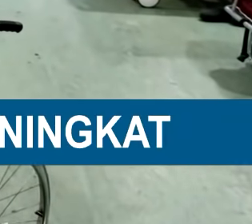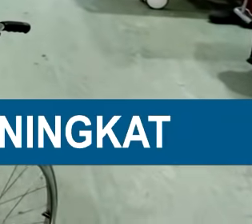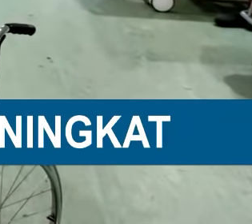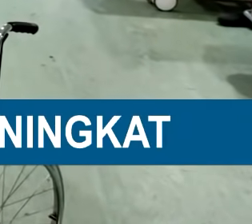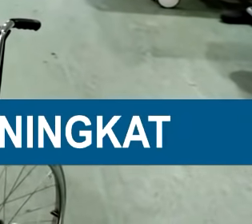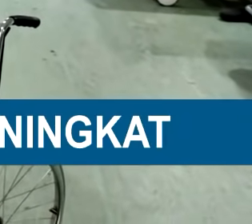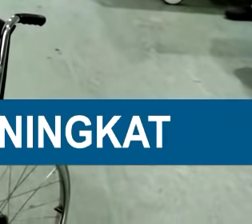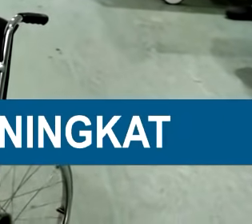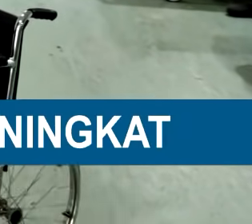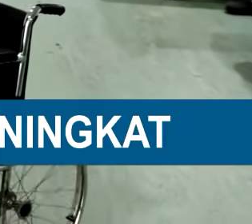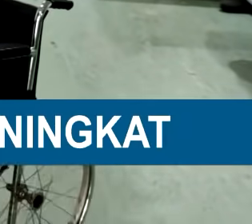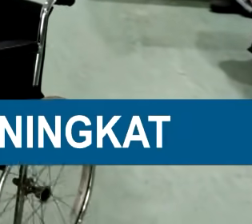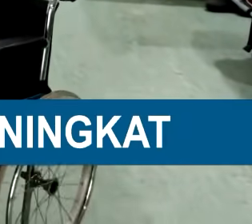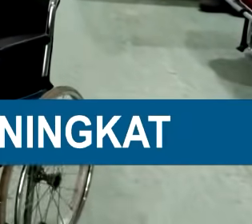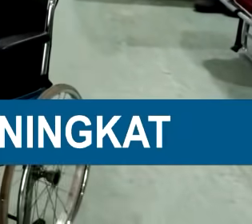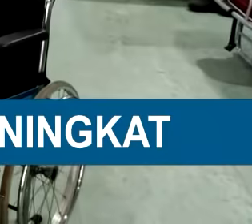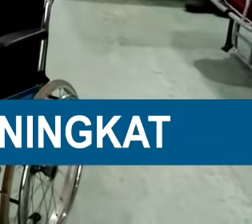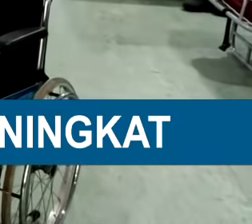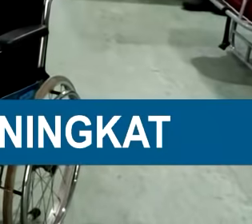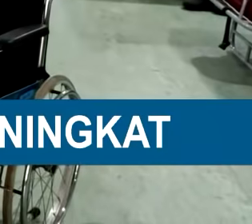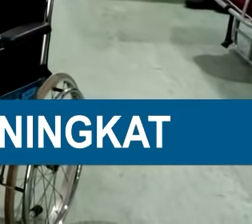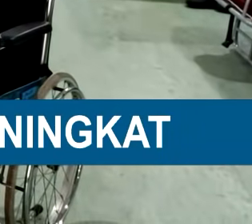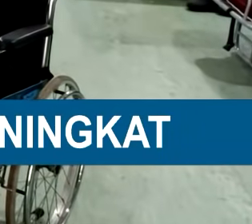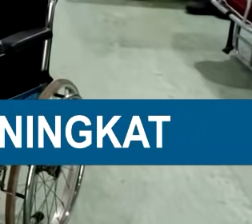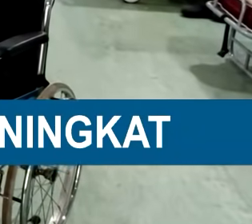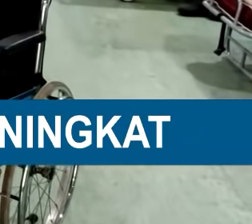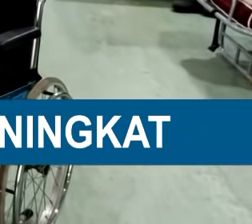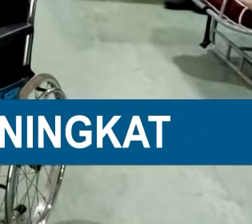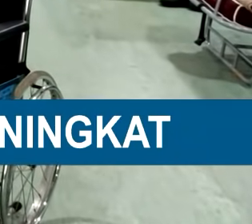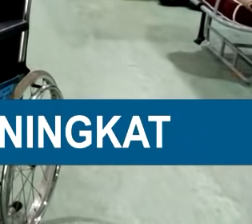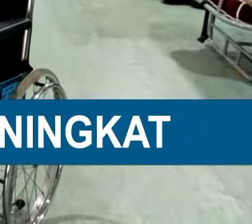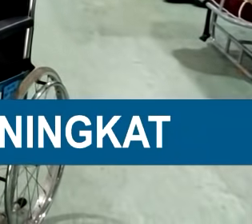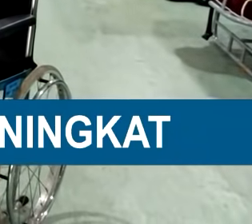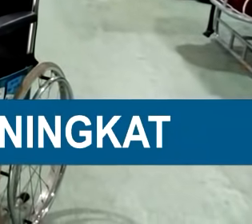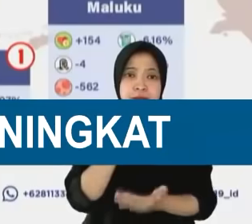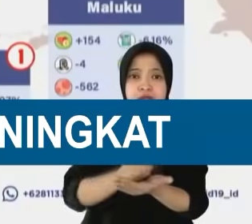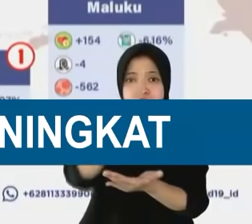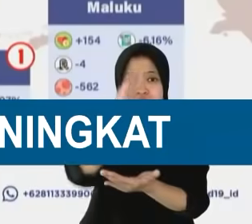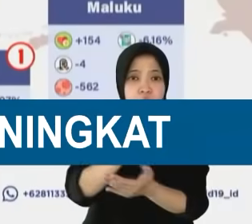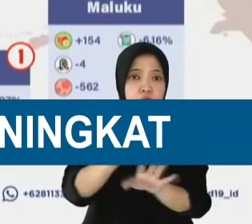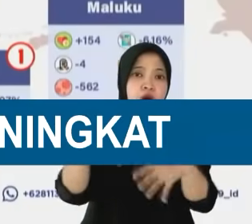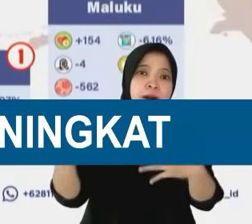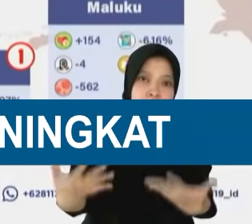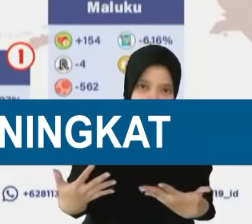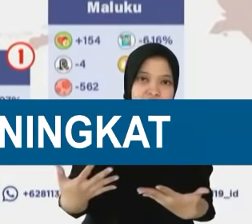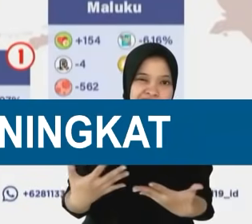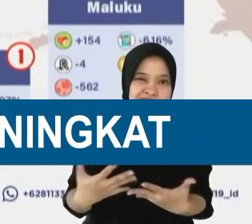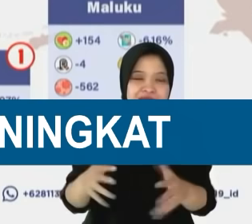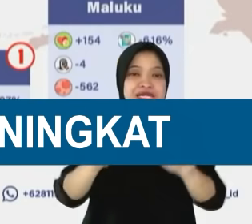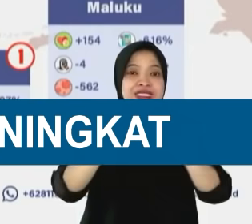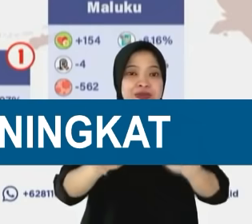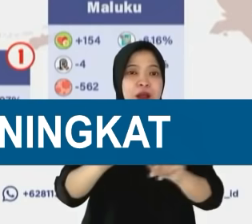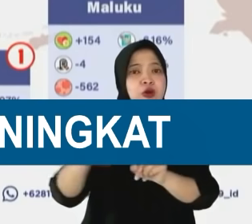tinggi, akan berpengaruh terhadap penilaian PPKM dari pemerintah pusat. Penting untuk diketahui bahwa masih ada